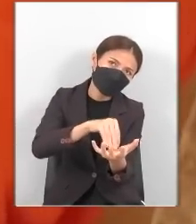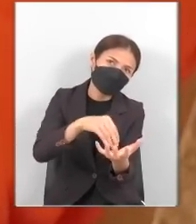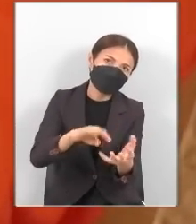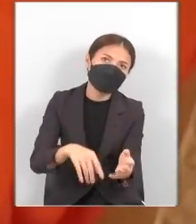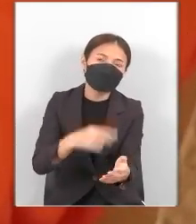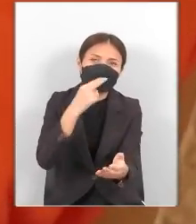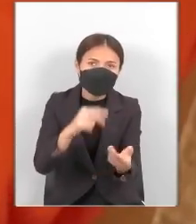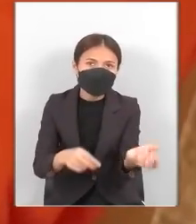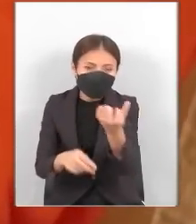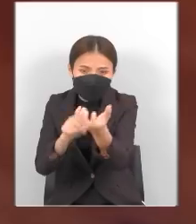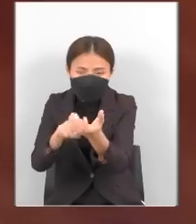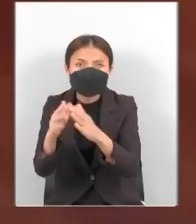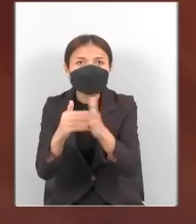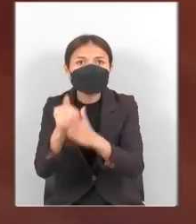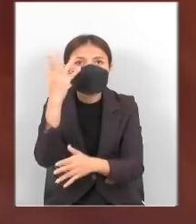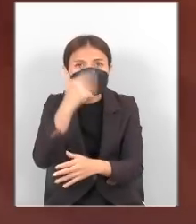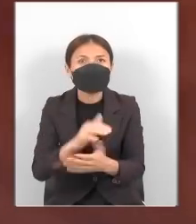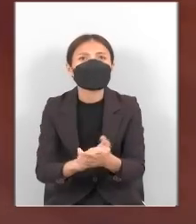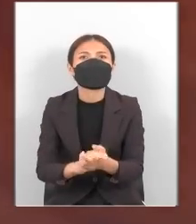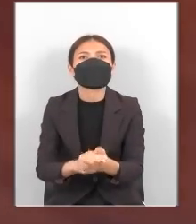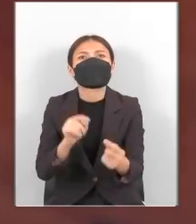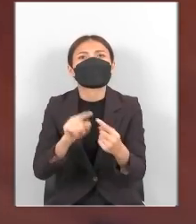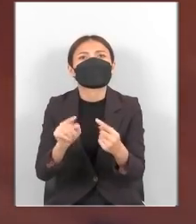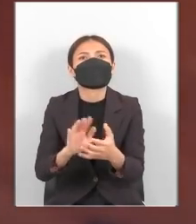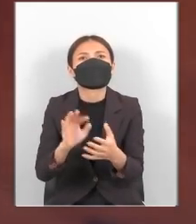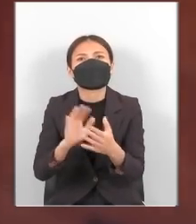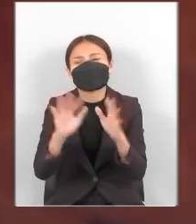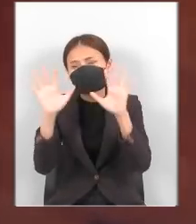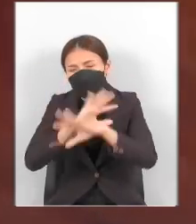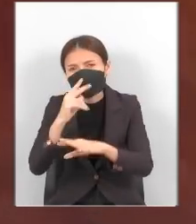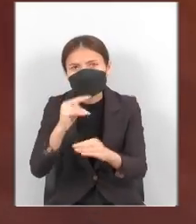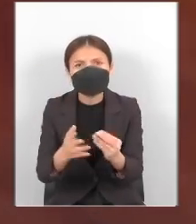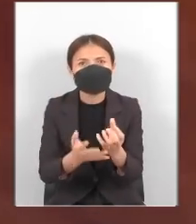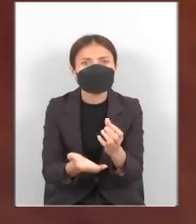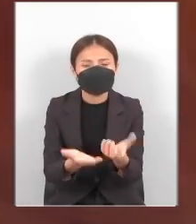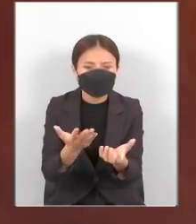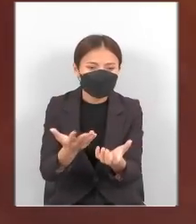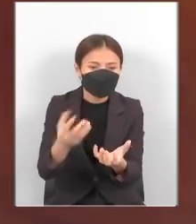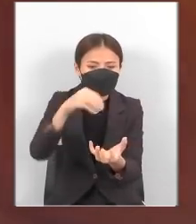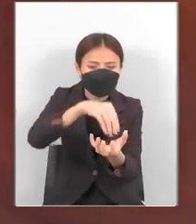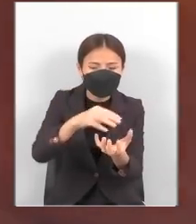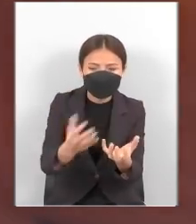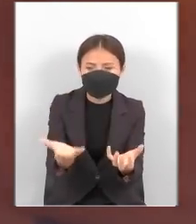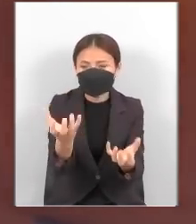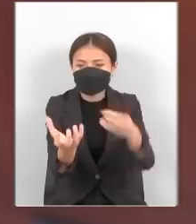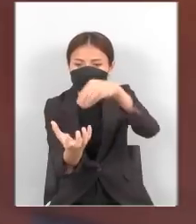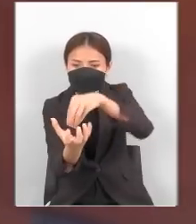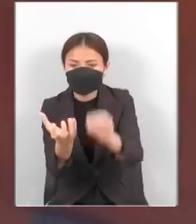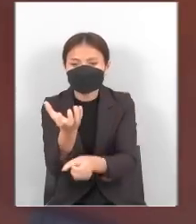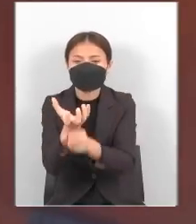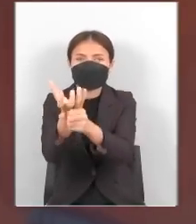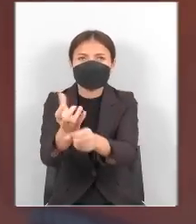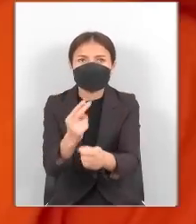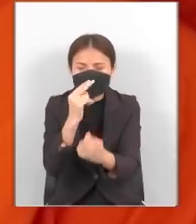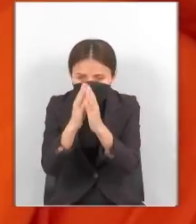วยวาววับทันทีเมื่อนำไปบรรจุใส่ภาชนะสวยๆตามแรงศรัทธาก็จะกลายเป็นสิ่งที่เราได้เห็นเป็นก้อนเป็นชิ้นเป็นอันอ่ะเป็นสี